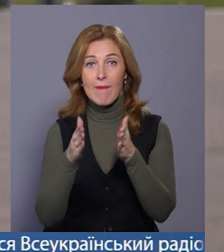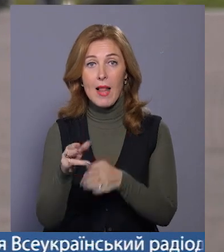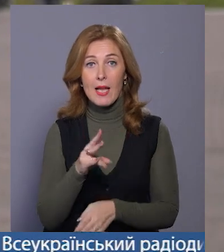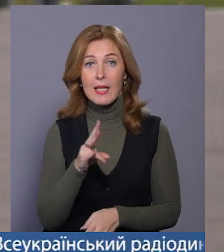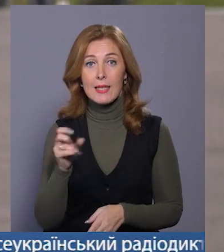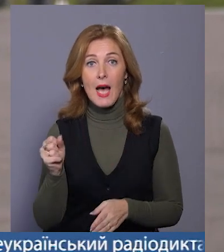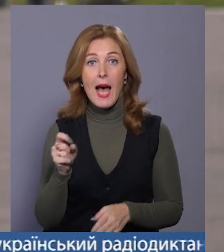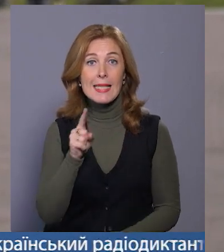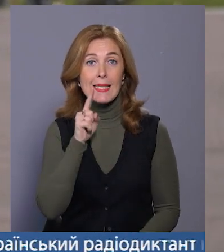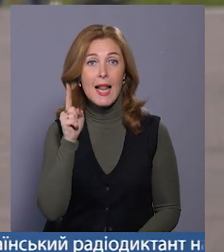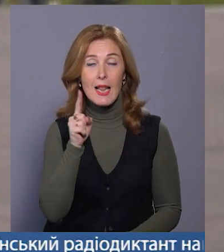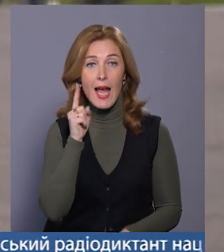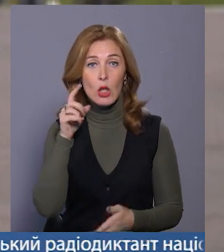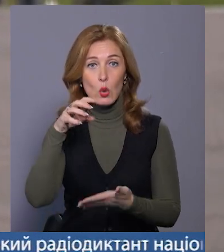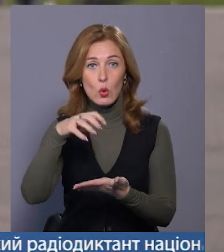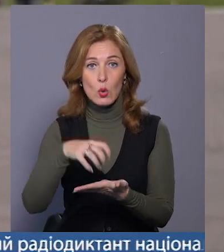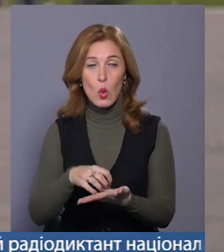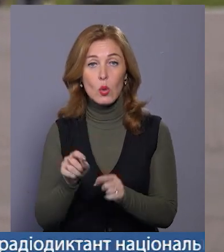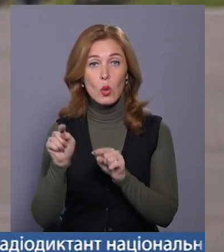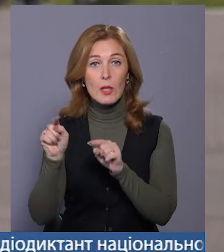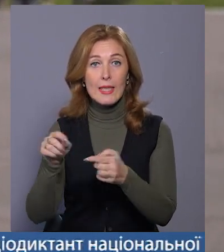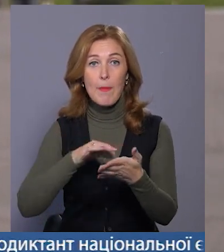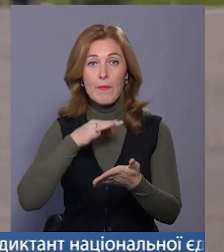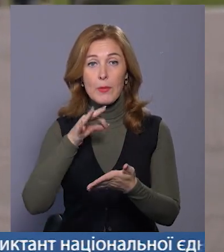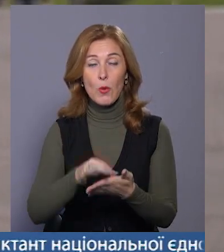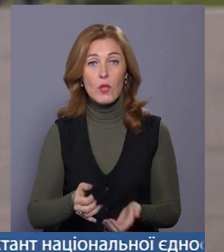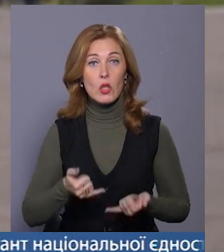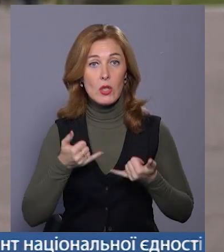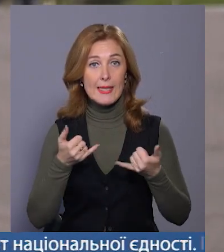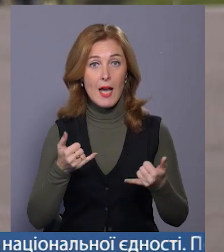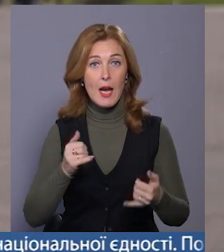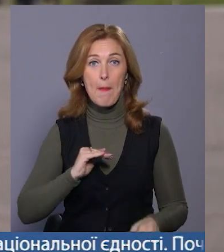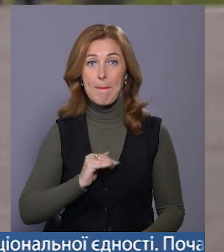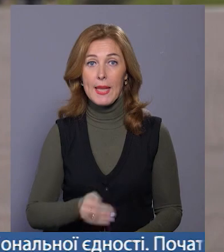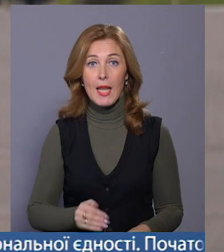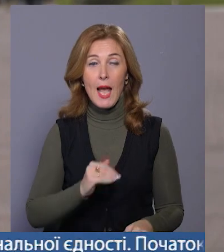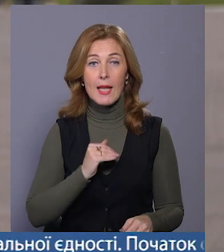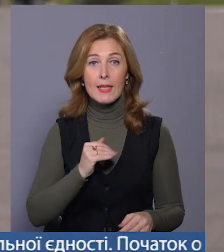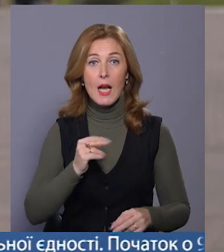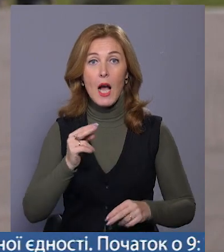в зелену зону, і там, відповідно, зараз підрядник облаштовує